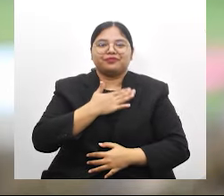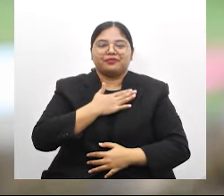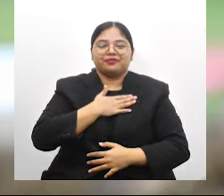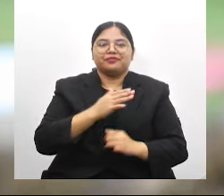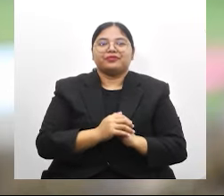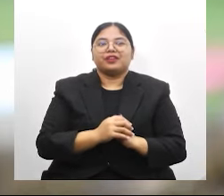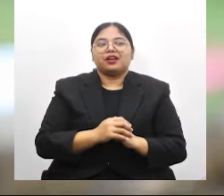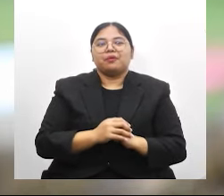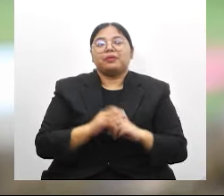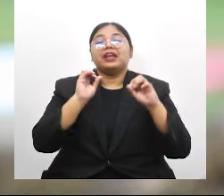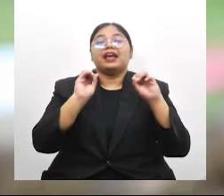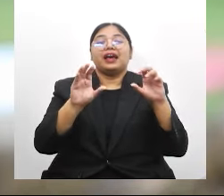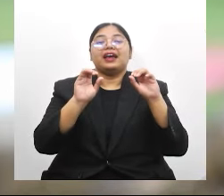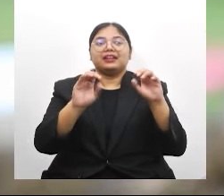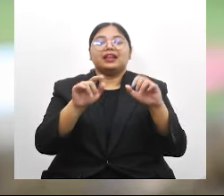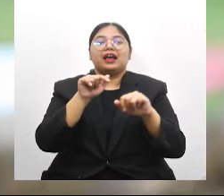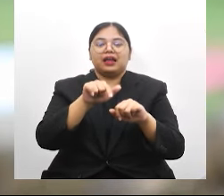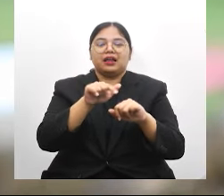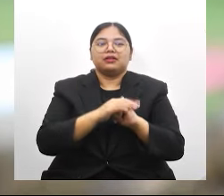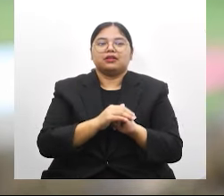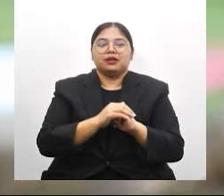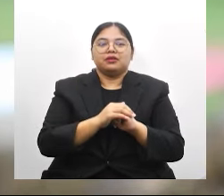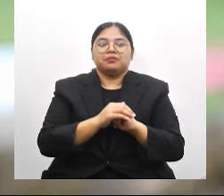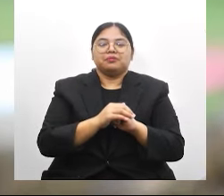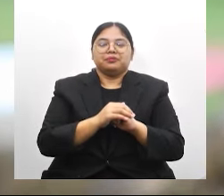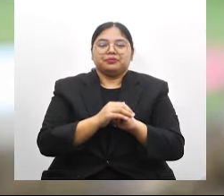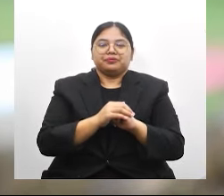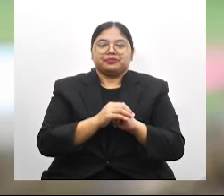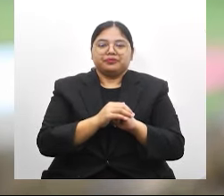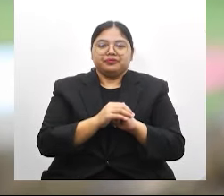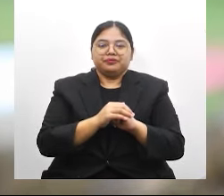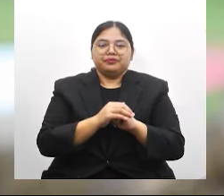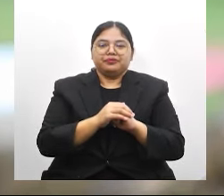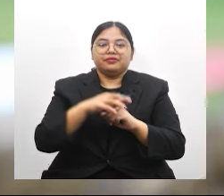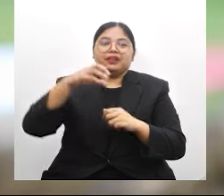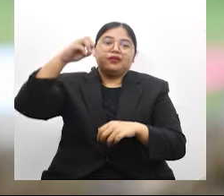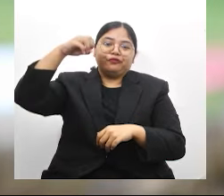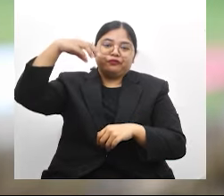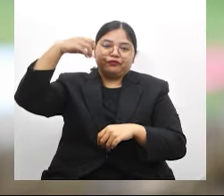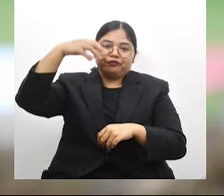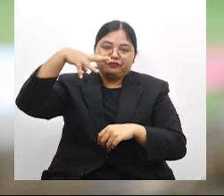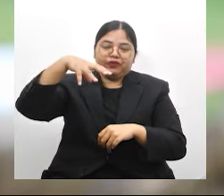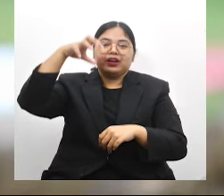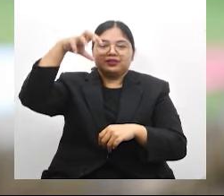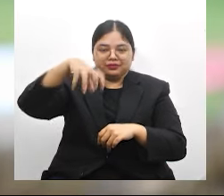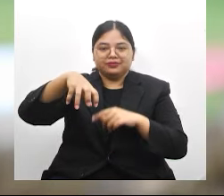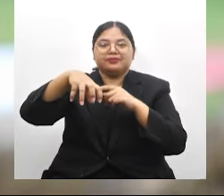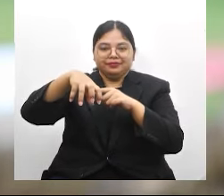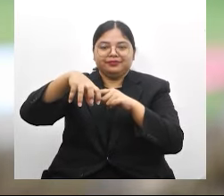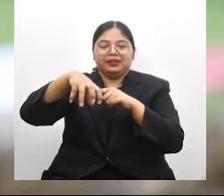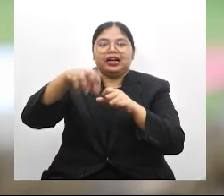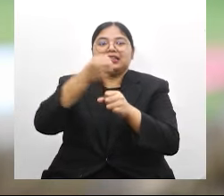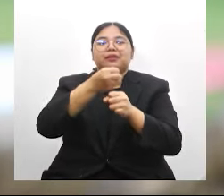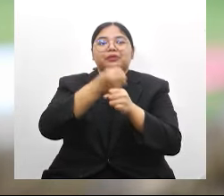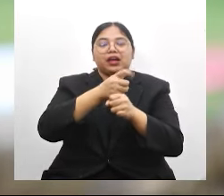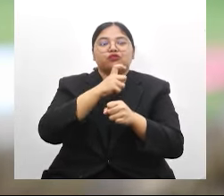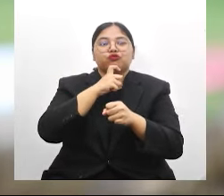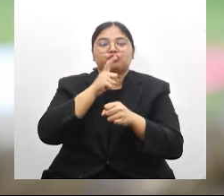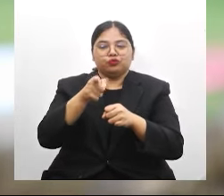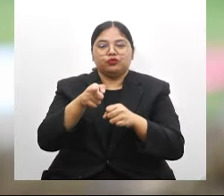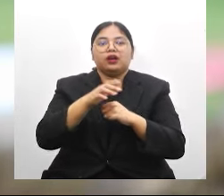คงจอกนะครับเป็นช่างระดับ 7ของการไฟฟ้าฝ่ายผลิตแห่งประประเทศไทยเขื่อนรัชประภานะครับเอ่อก็